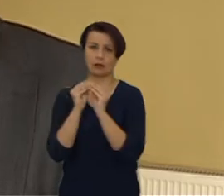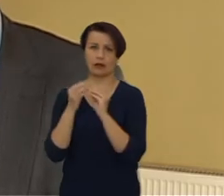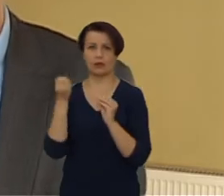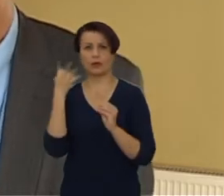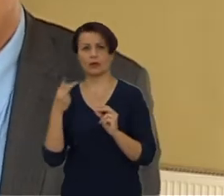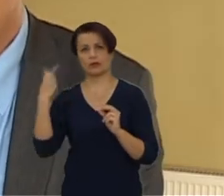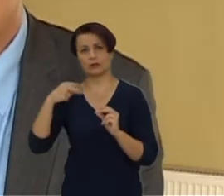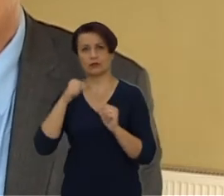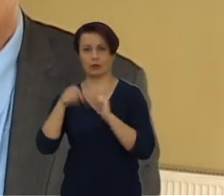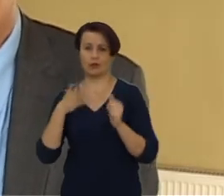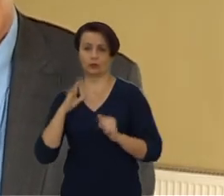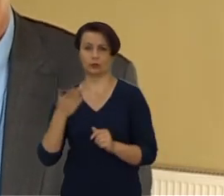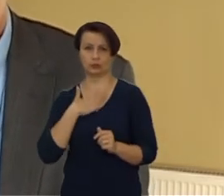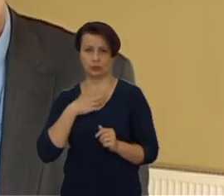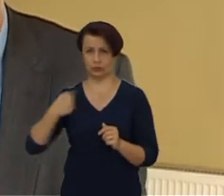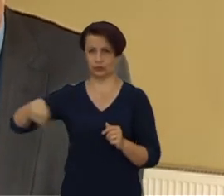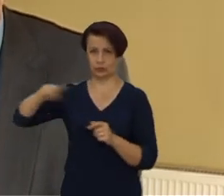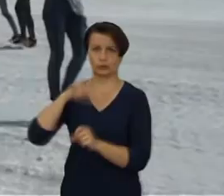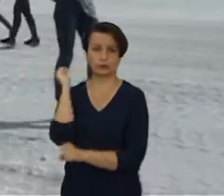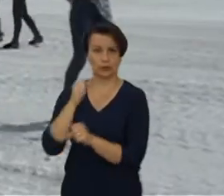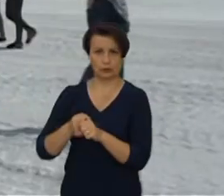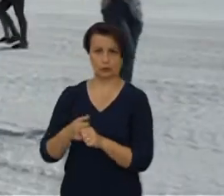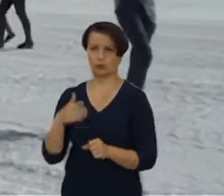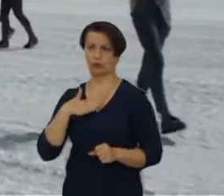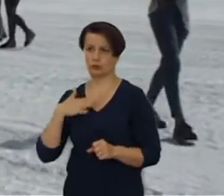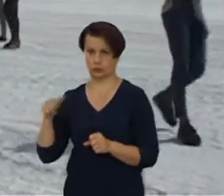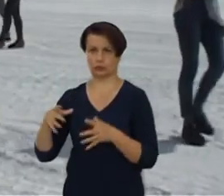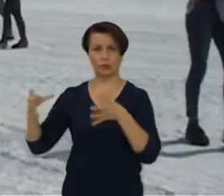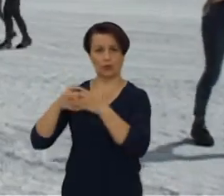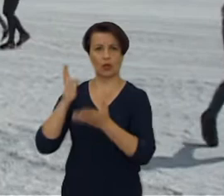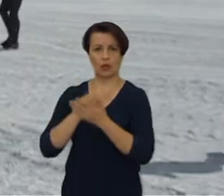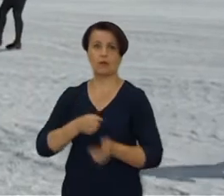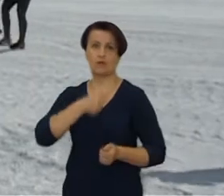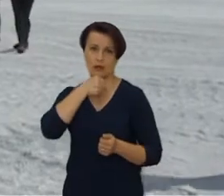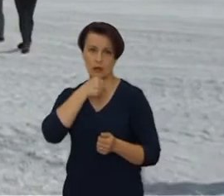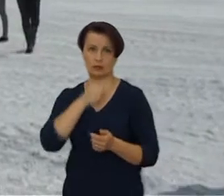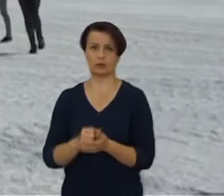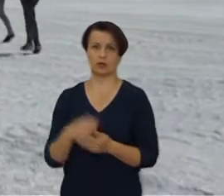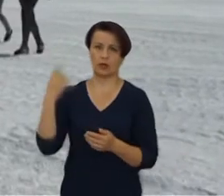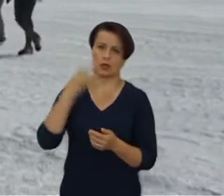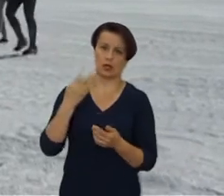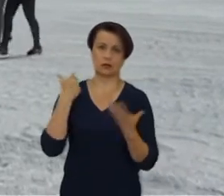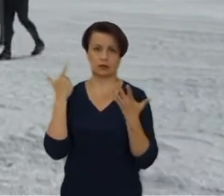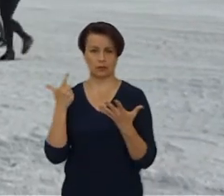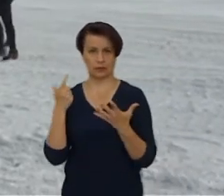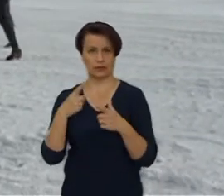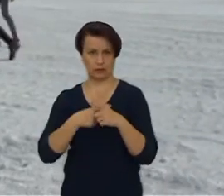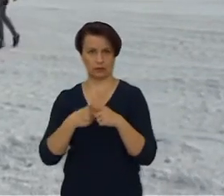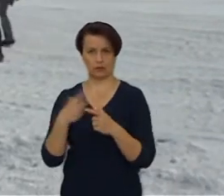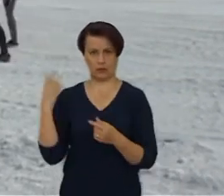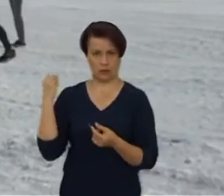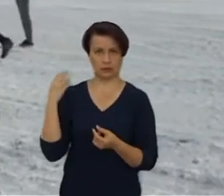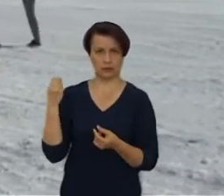už 10, 15, 20 metų jau taps mūsų darbuotojais. Mūsų kolektyvas yra pakankamai brandus, sakykime, amžiaus vidurkis apie